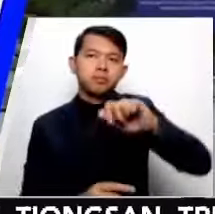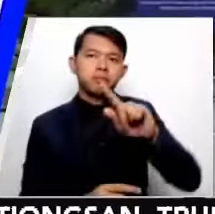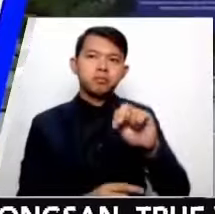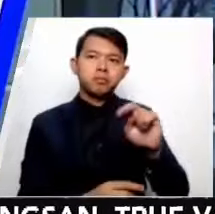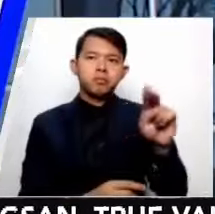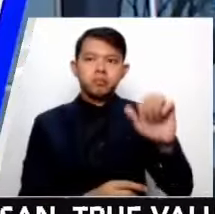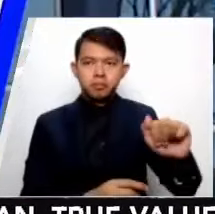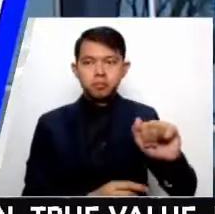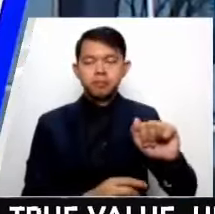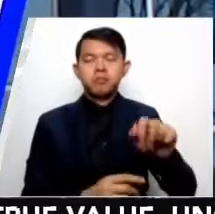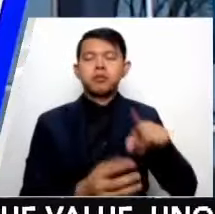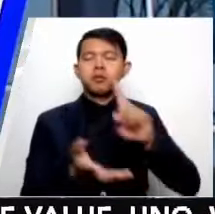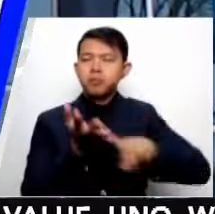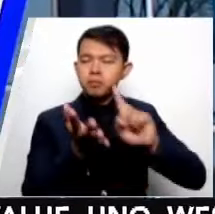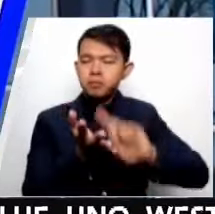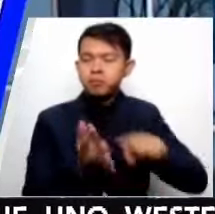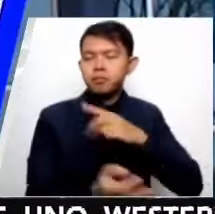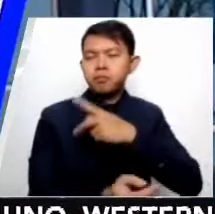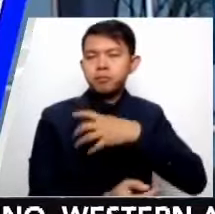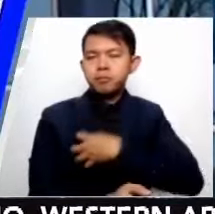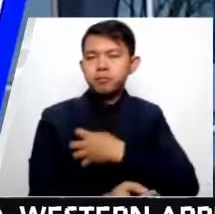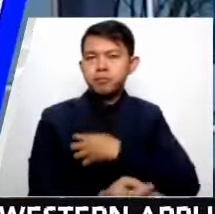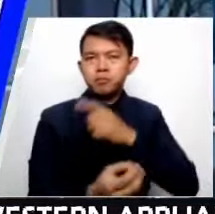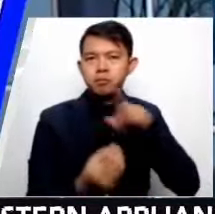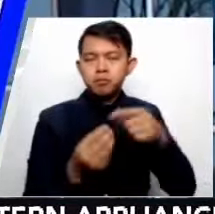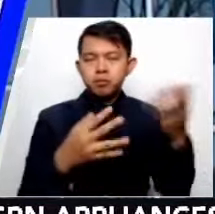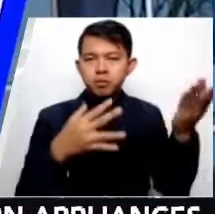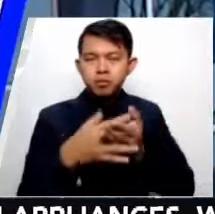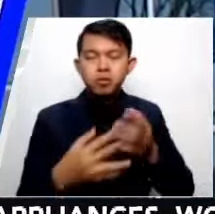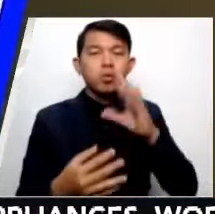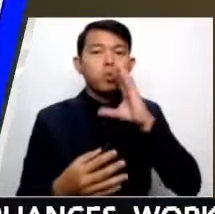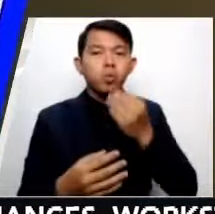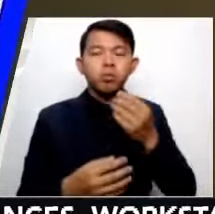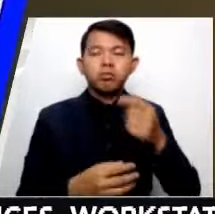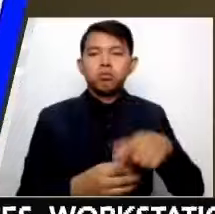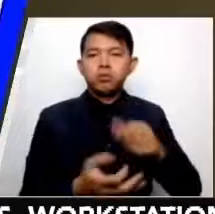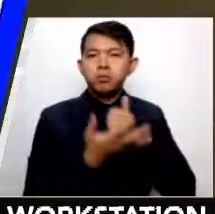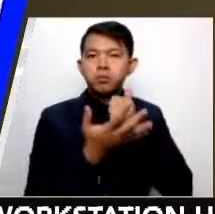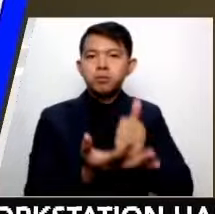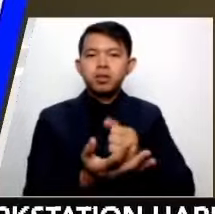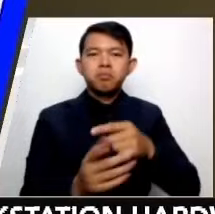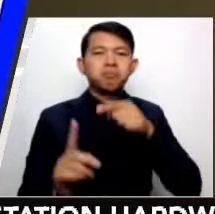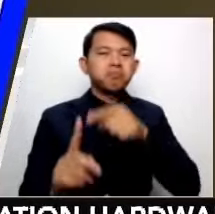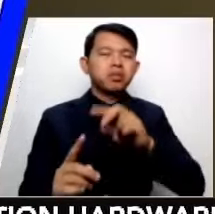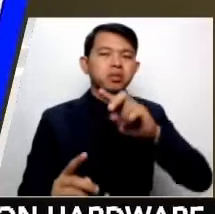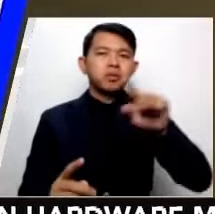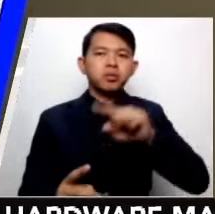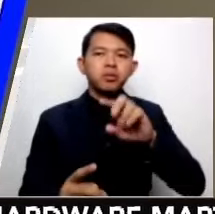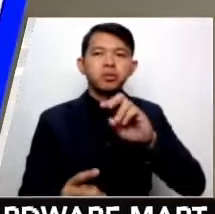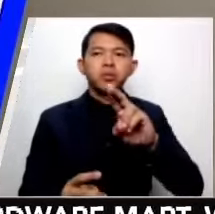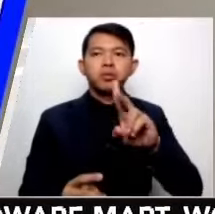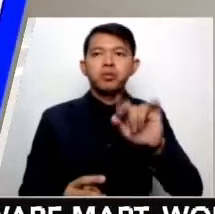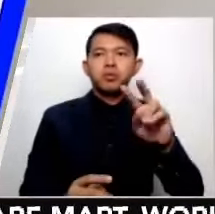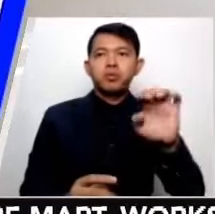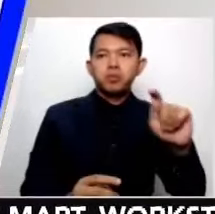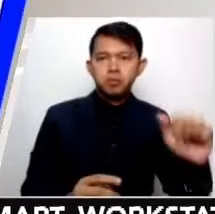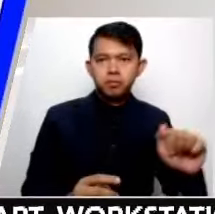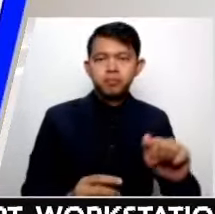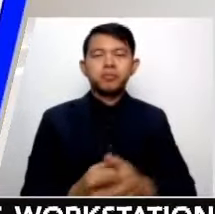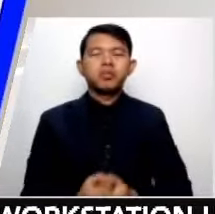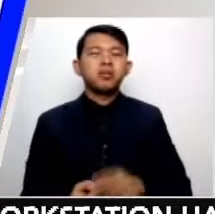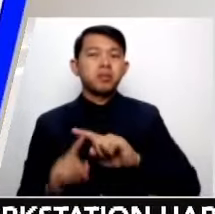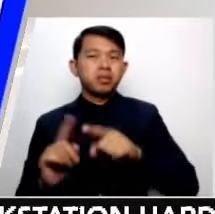ng PNP ang pagsasampa ng kaso laban sa sino mang kumukop kay Zulueta. Ayon sa PNP, pumanaw si Zulueta nitong Biyernes dahil sa